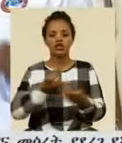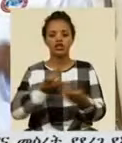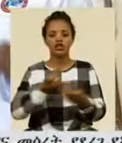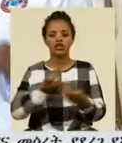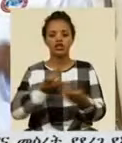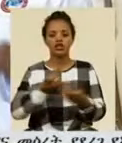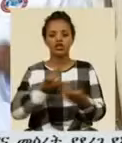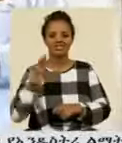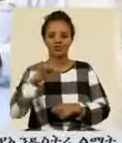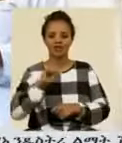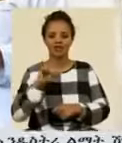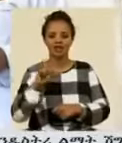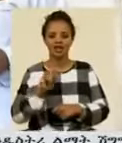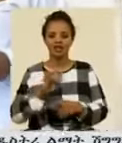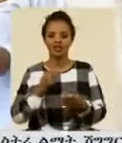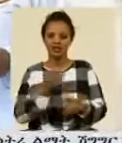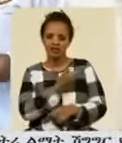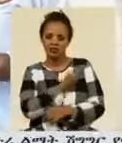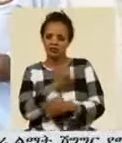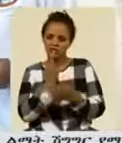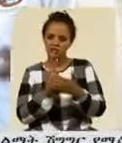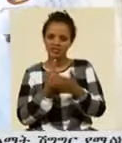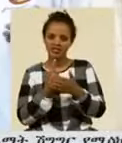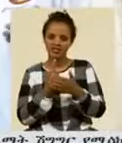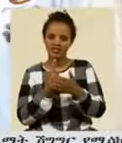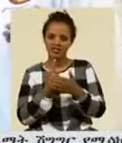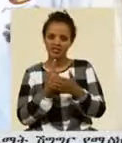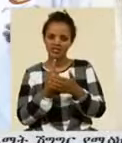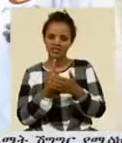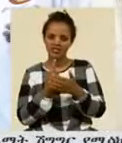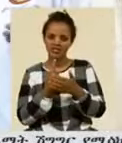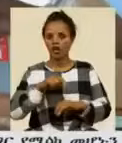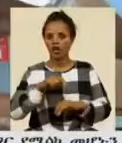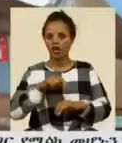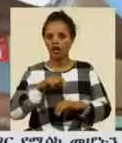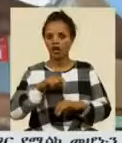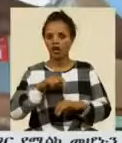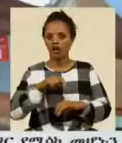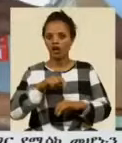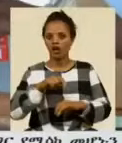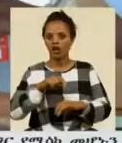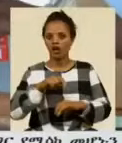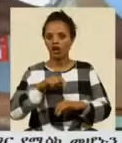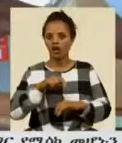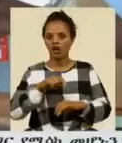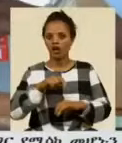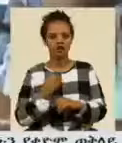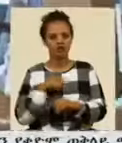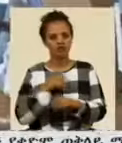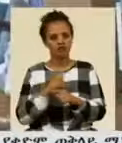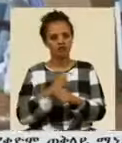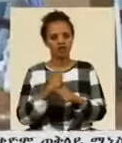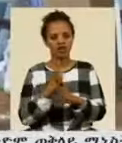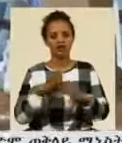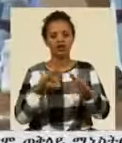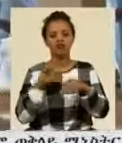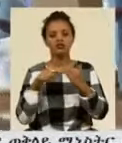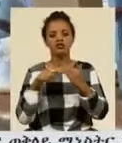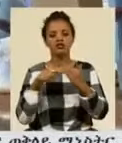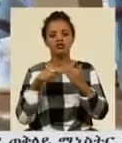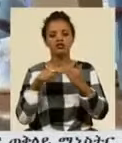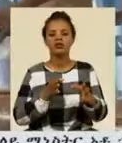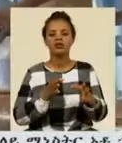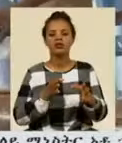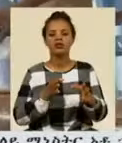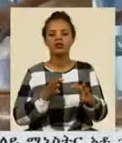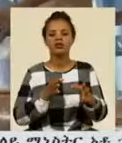ይርዳም ክትባቱን ብቻ የመጨረሻ አማራጭ ማድረግ እንደማይገባና የጤና ባለሙያዎችን ምክር መተግበርም አስፈላጊ ስለመሆኑም